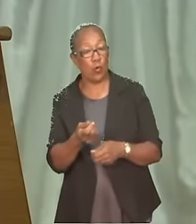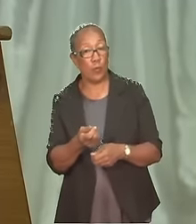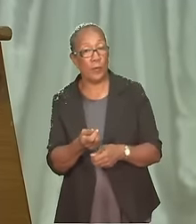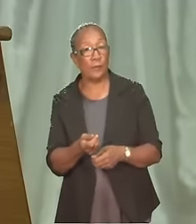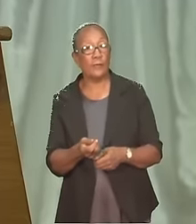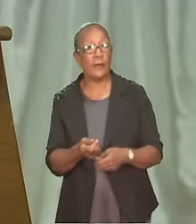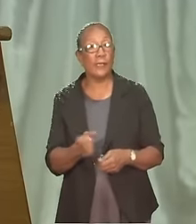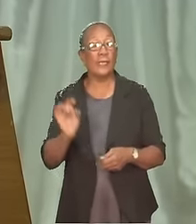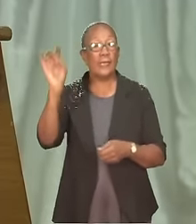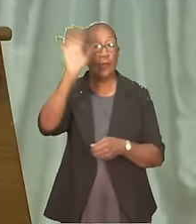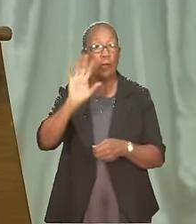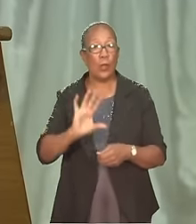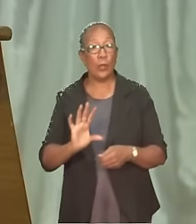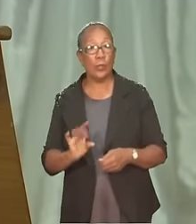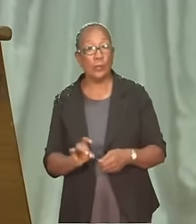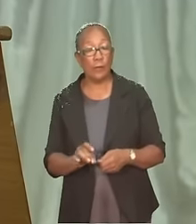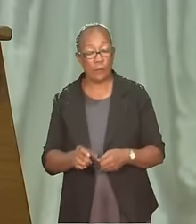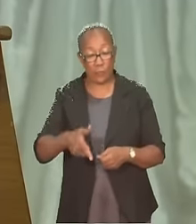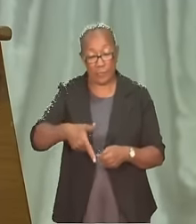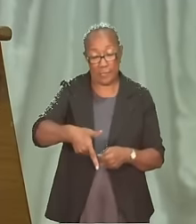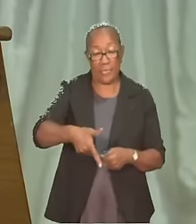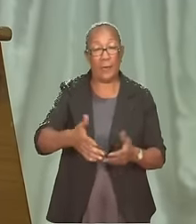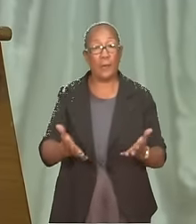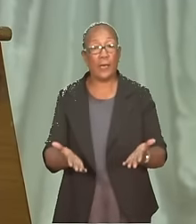energie uit de fossiele brandstof,